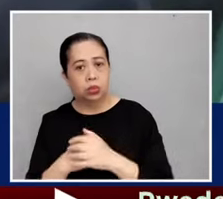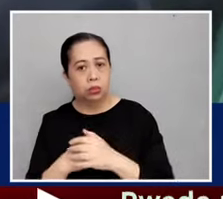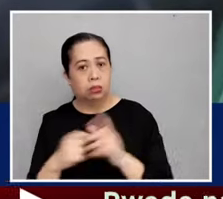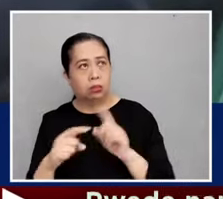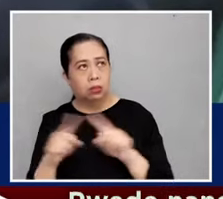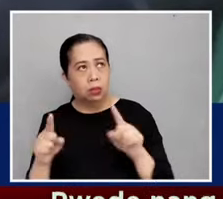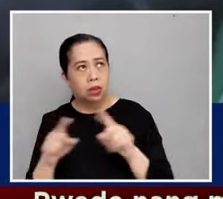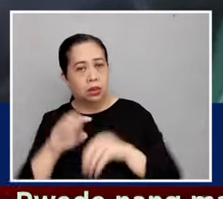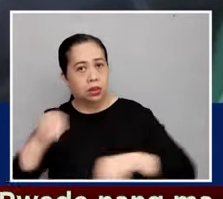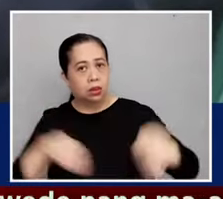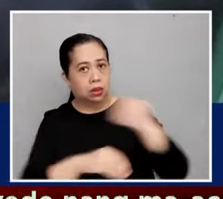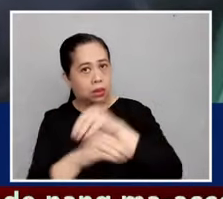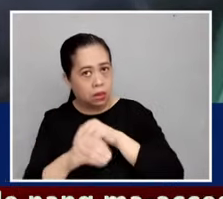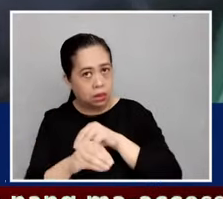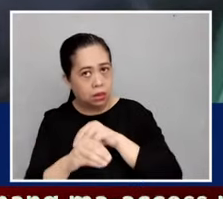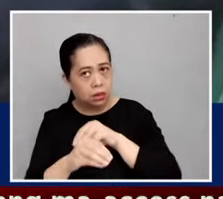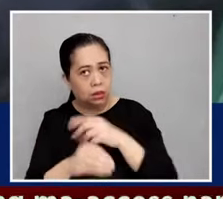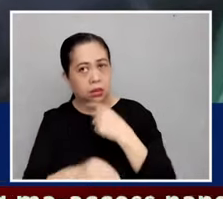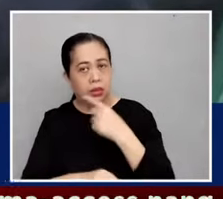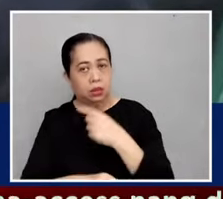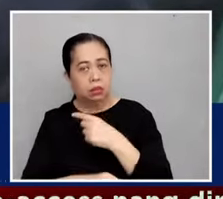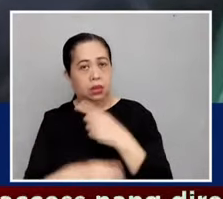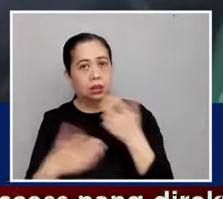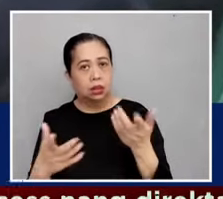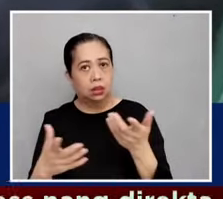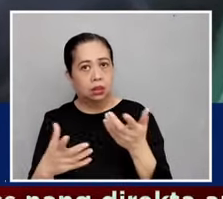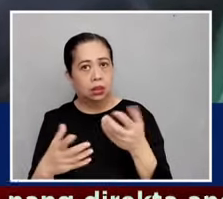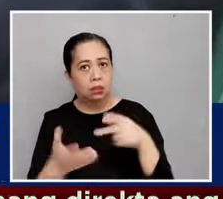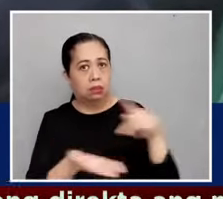in exchange, ang sabi nila, ang